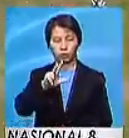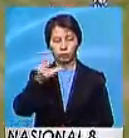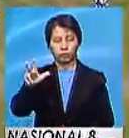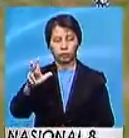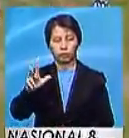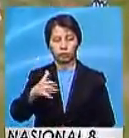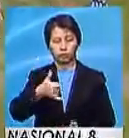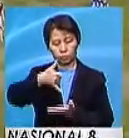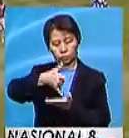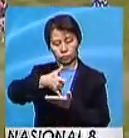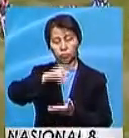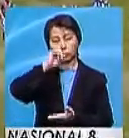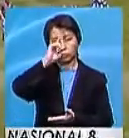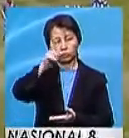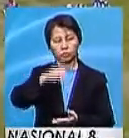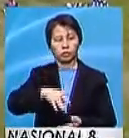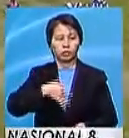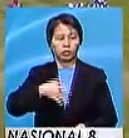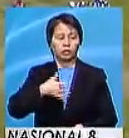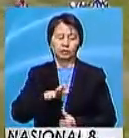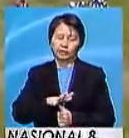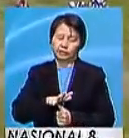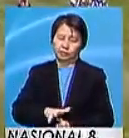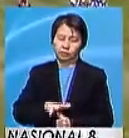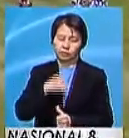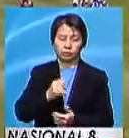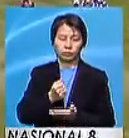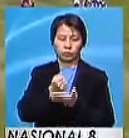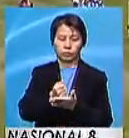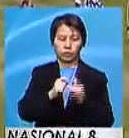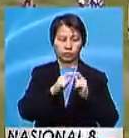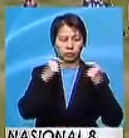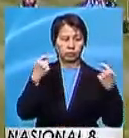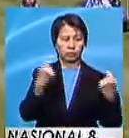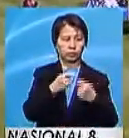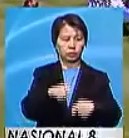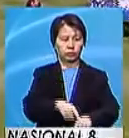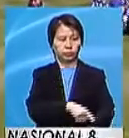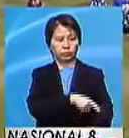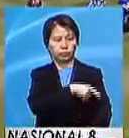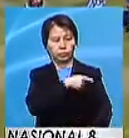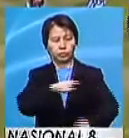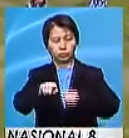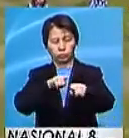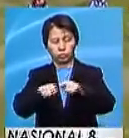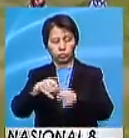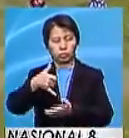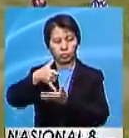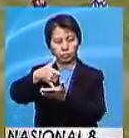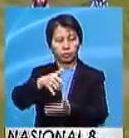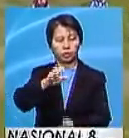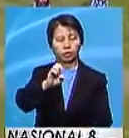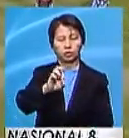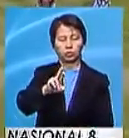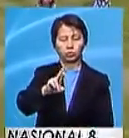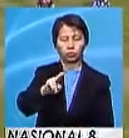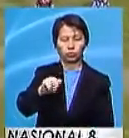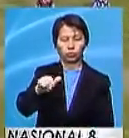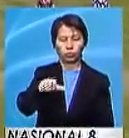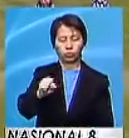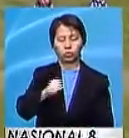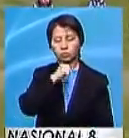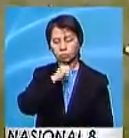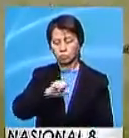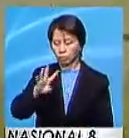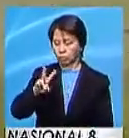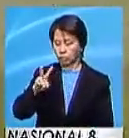jelajah Eropah pastinya merasakan tekanan untuk membantu pasukannya sepanjang saingan Piala Eurasia. Pemain berusia